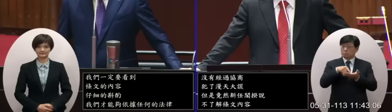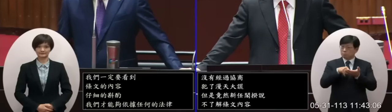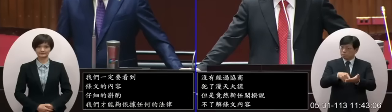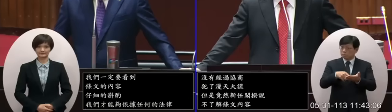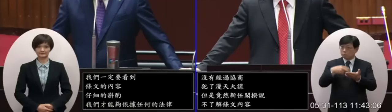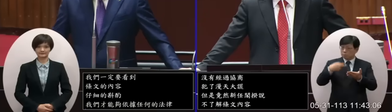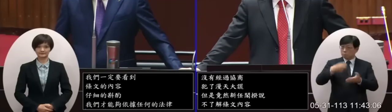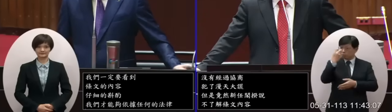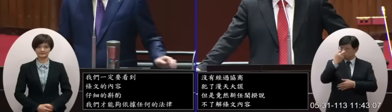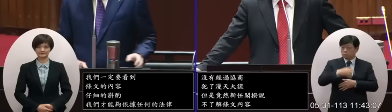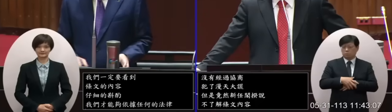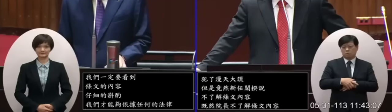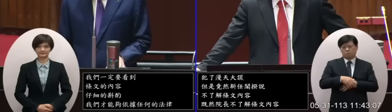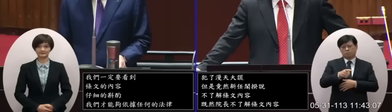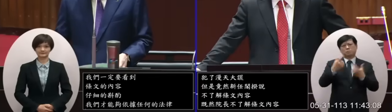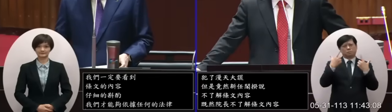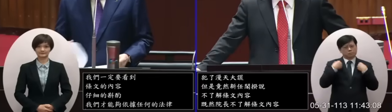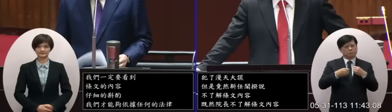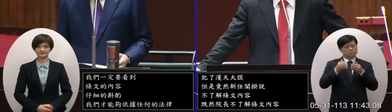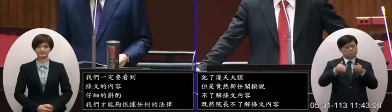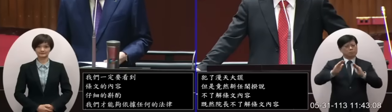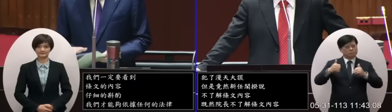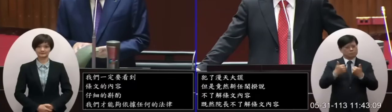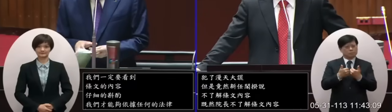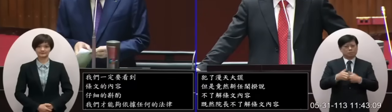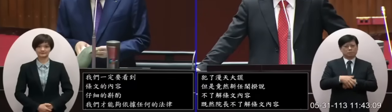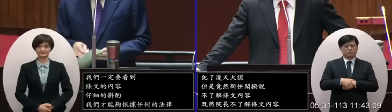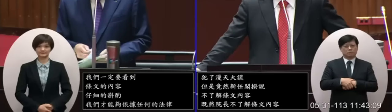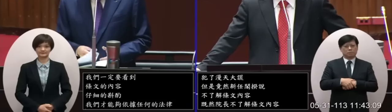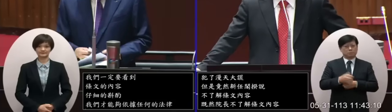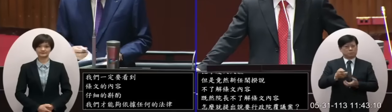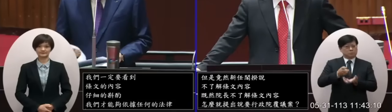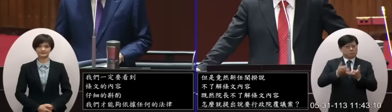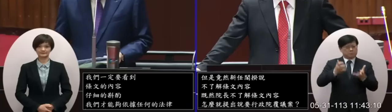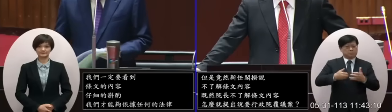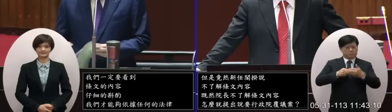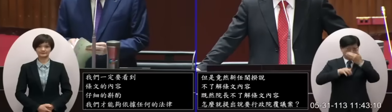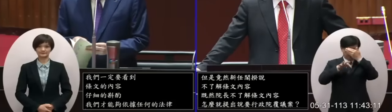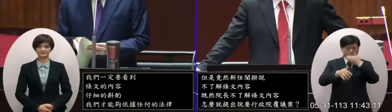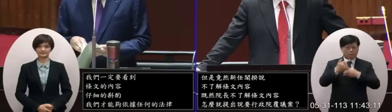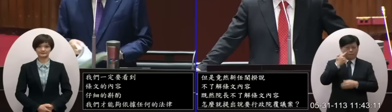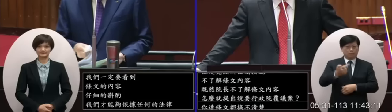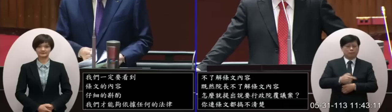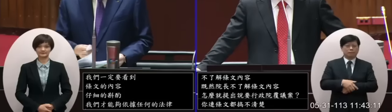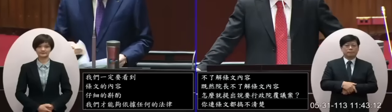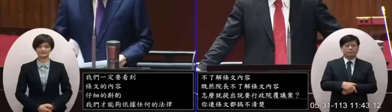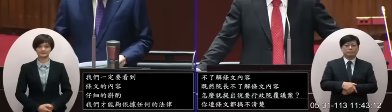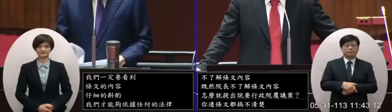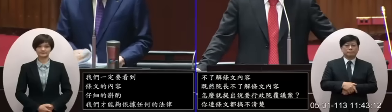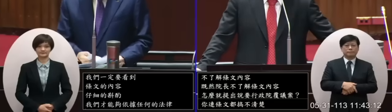复议，这无非是对国会一个严重的侮辱。请回答。